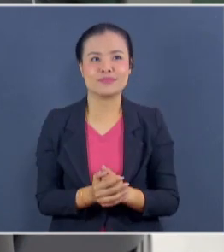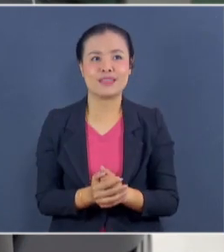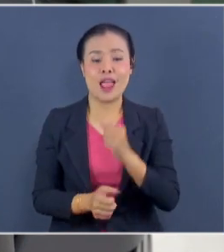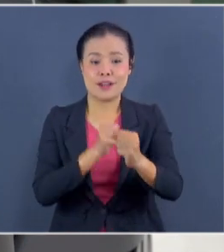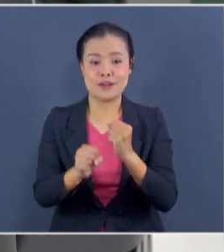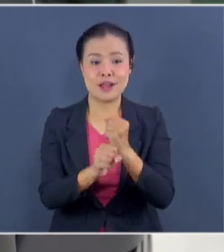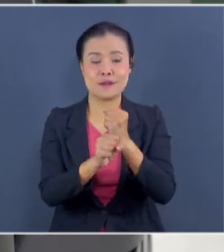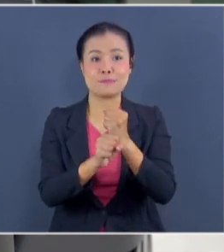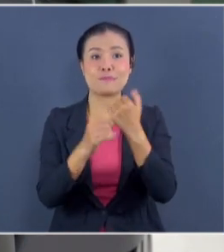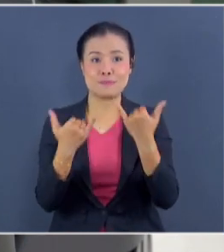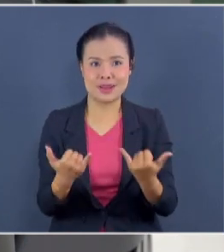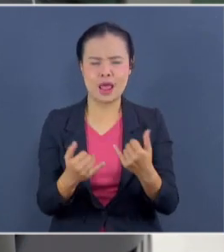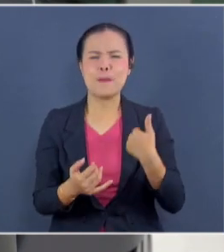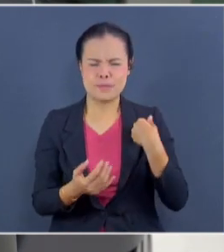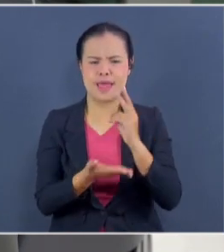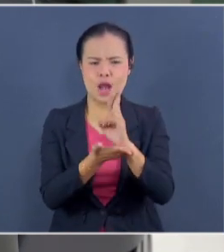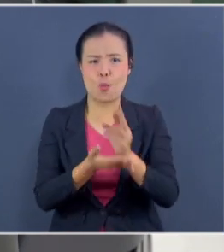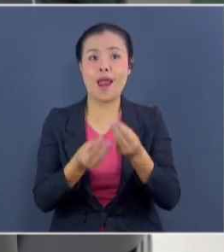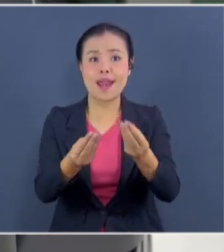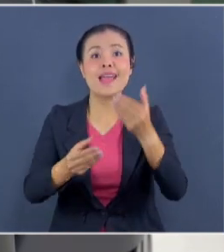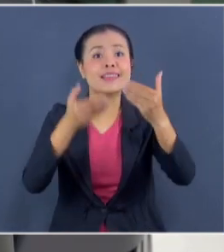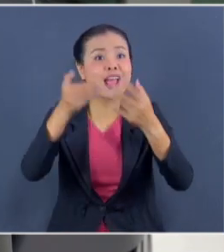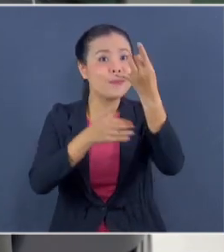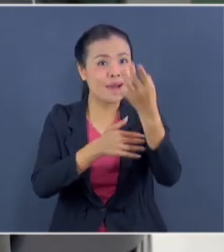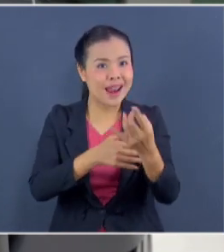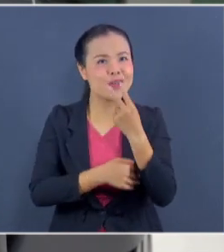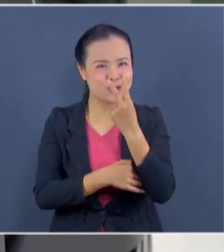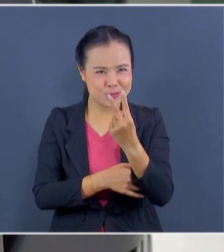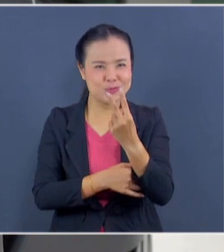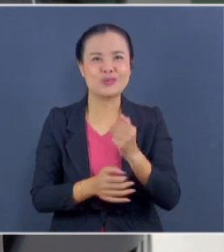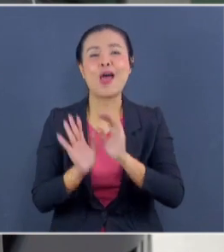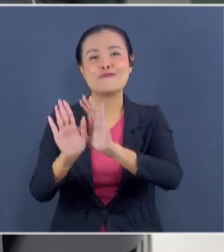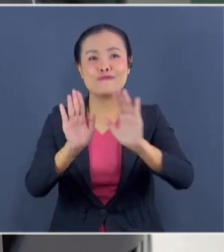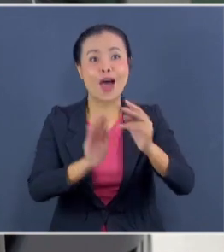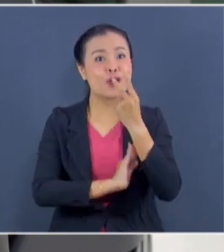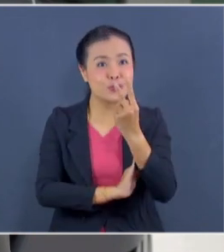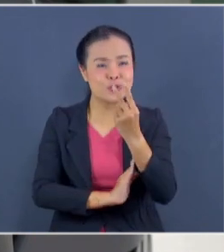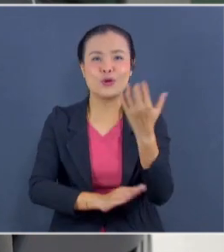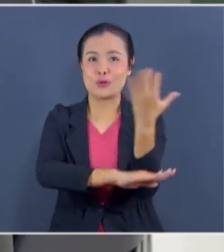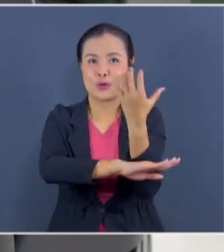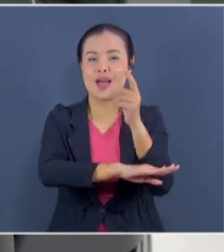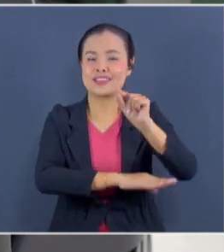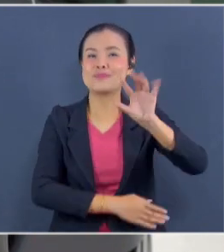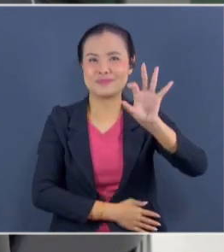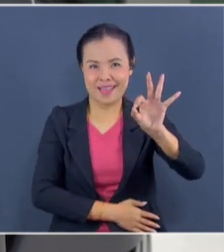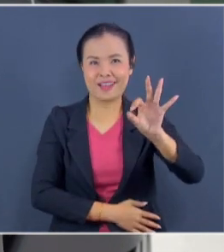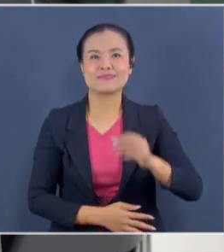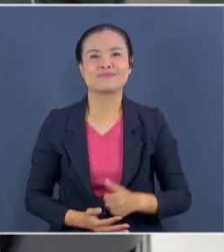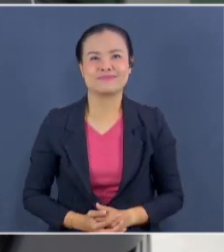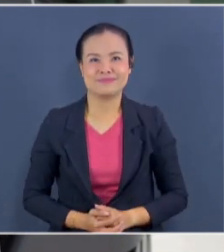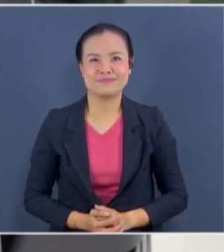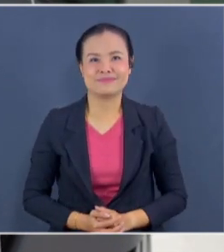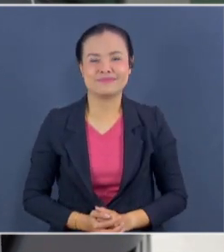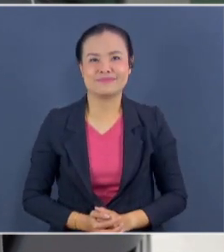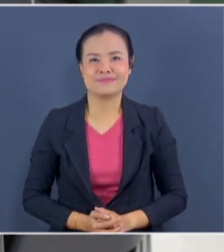งปีนี้มีแจกอีกแน่นอนแต่ว่าจะเป็นกิจกรรมอะไรนั้นติดตามนะคะฝากชมโมโน29ด้วยค่ะ